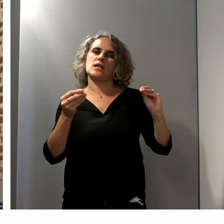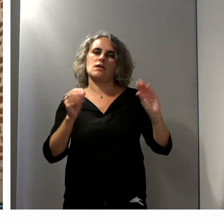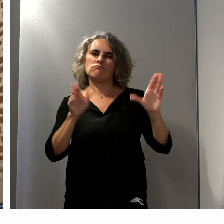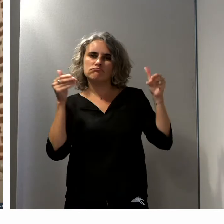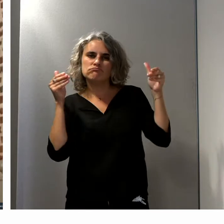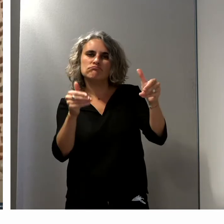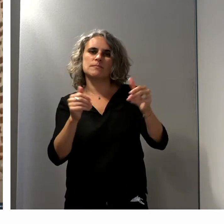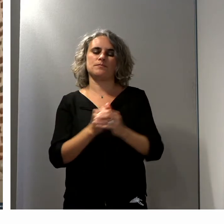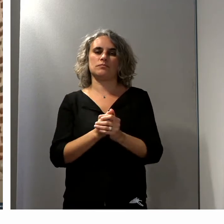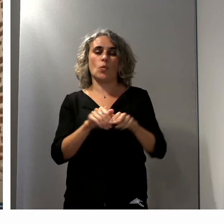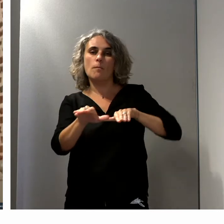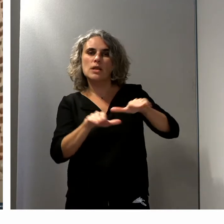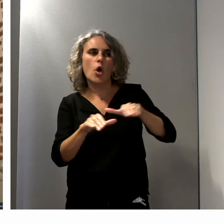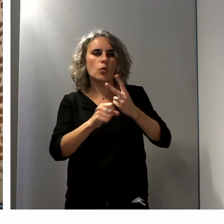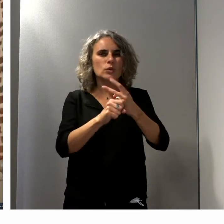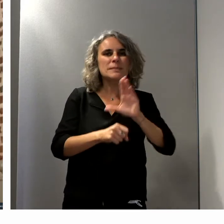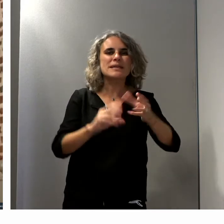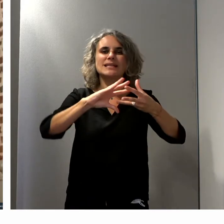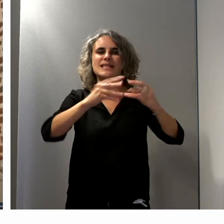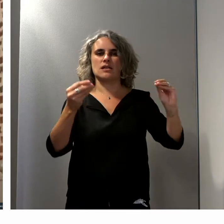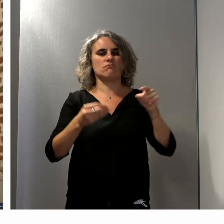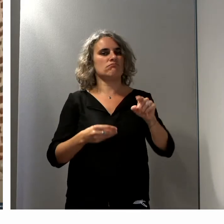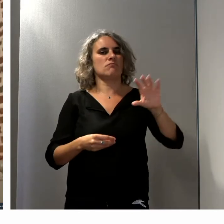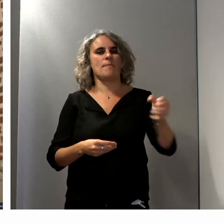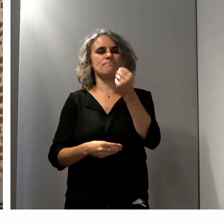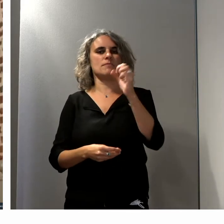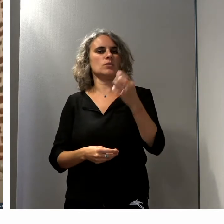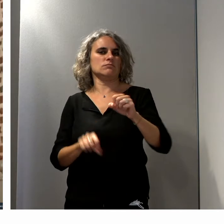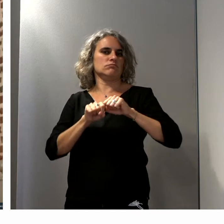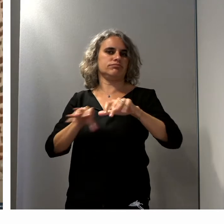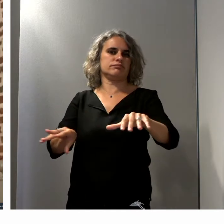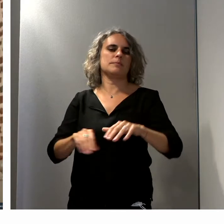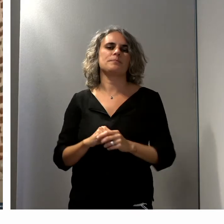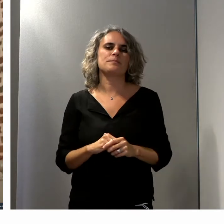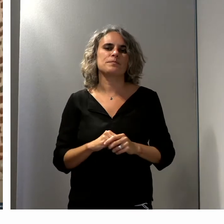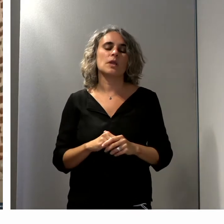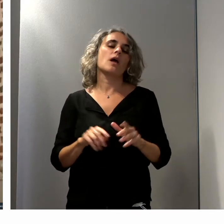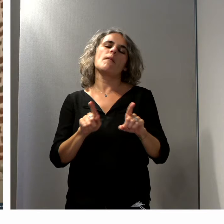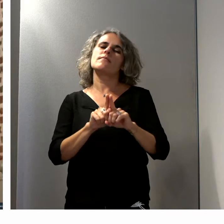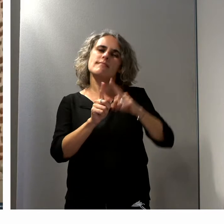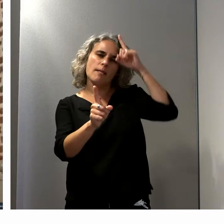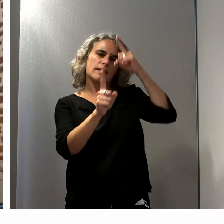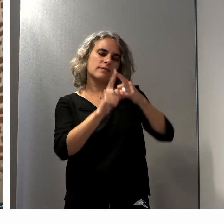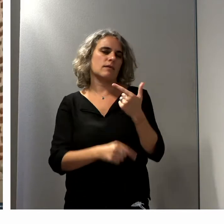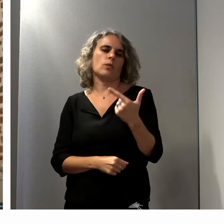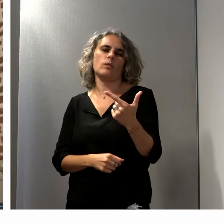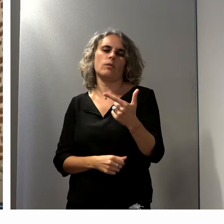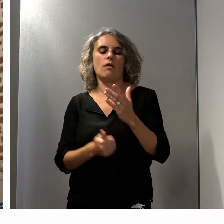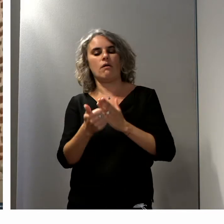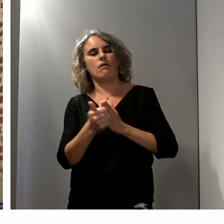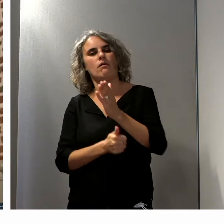sur toutes les méthodologies et les outils que le design propose pour faire ça, avec une double ambition. C'est